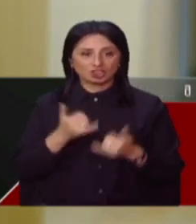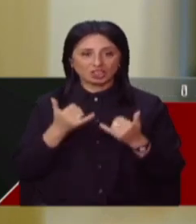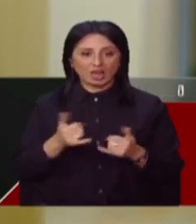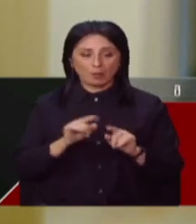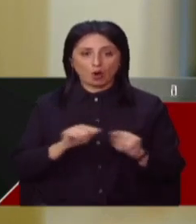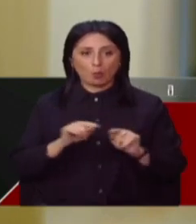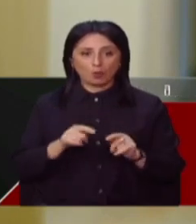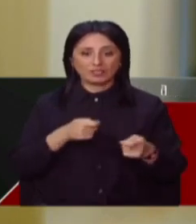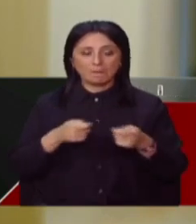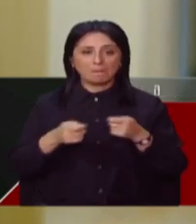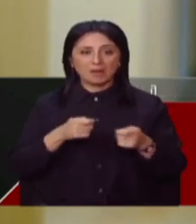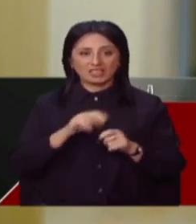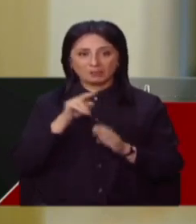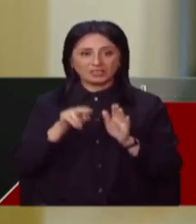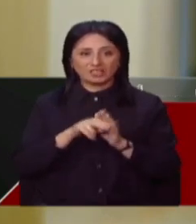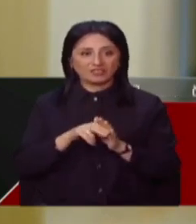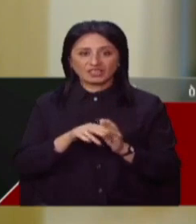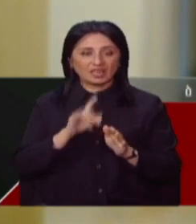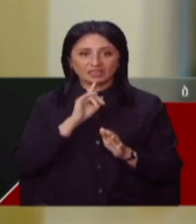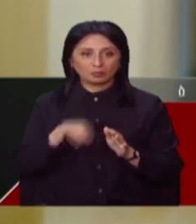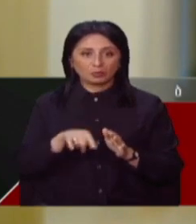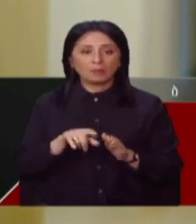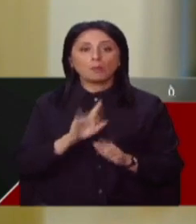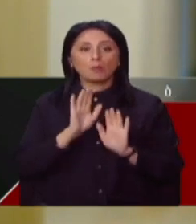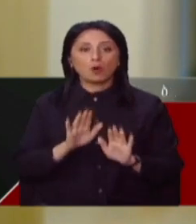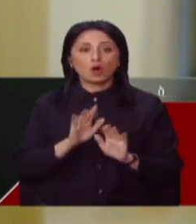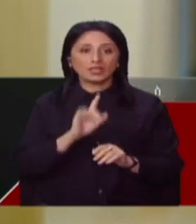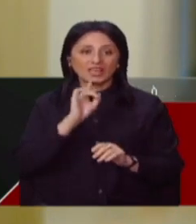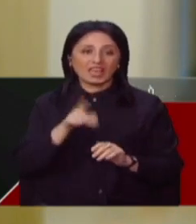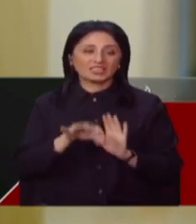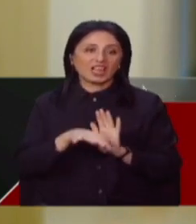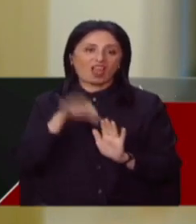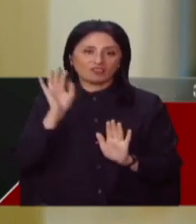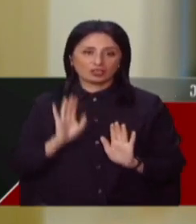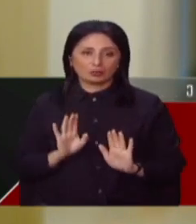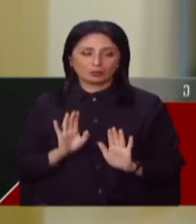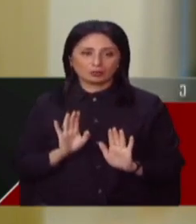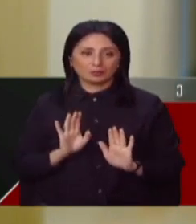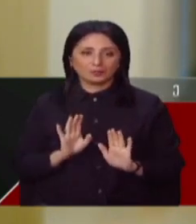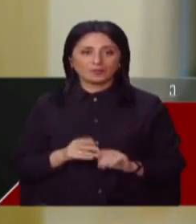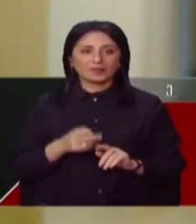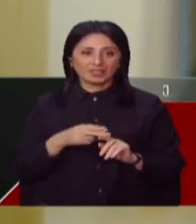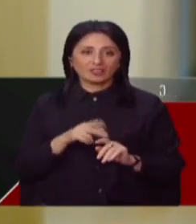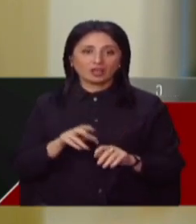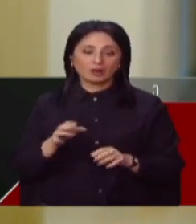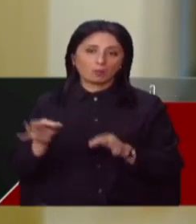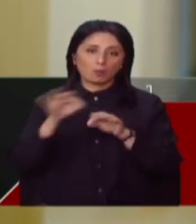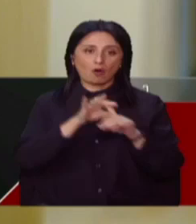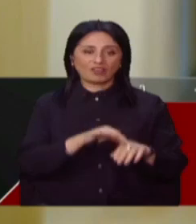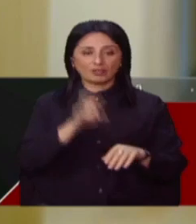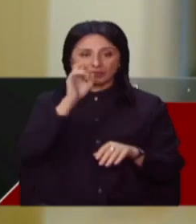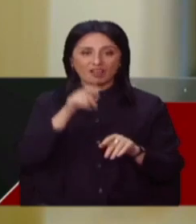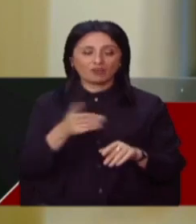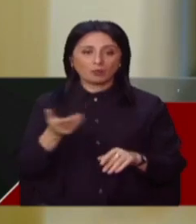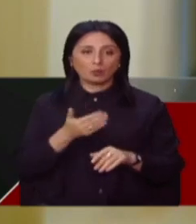ამ ოპოზიციის მართლობის ქვეშ არ მოგაქცევთო, მხოლოდ ერთი წლით ავირჩიოთო რა და მოვიყვანოთ ისეთი